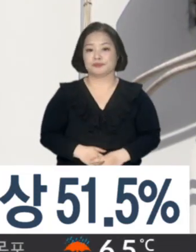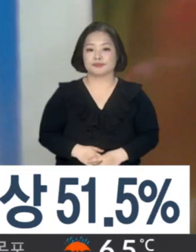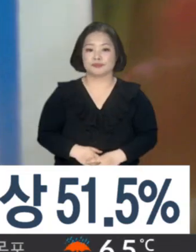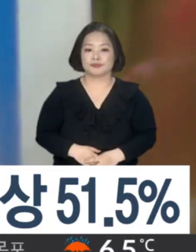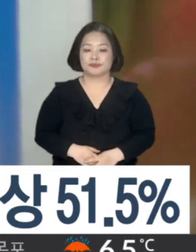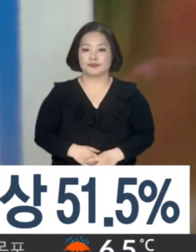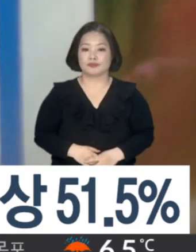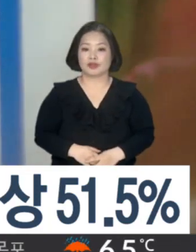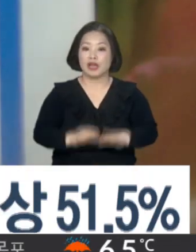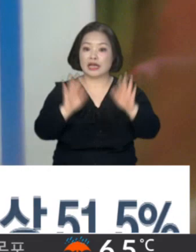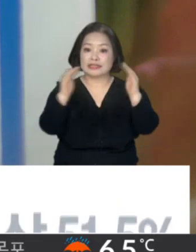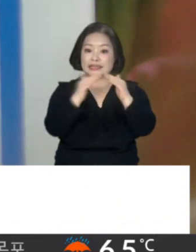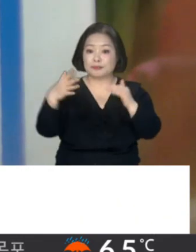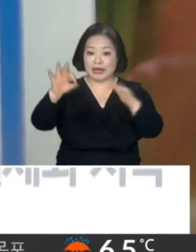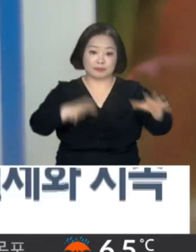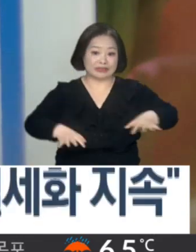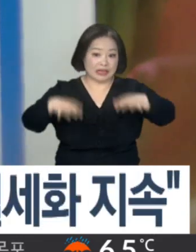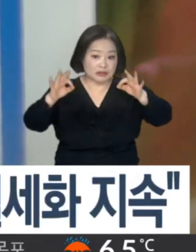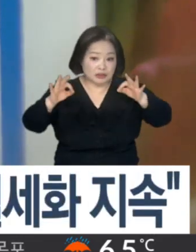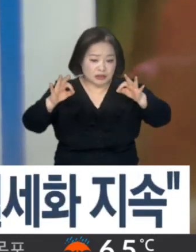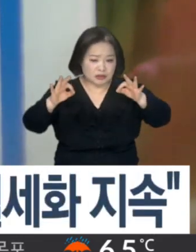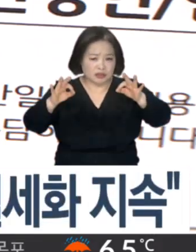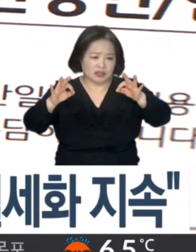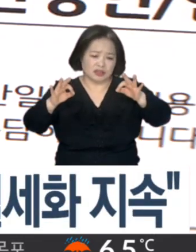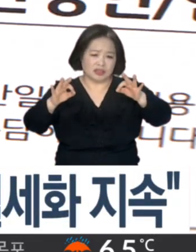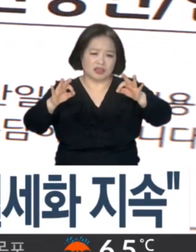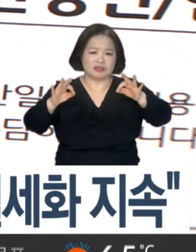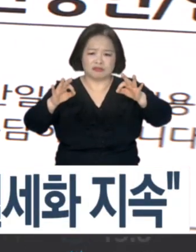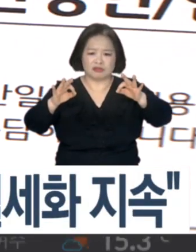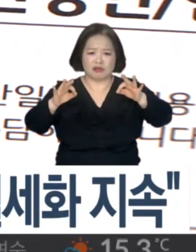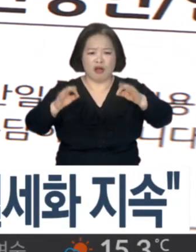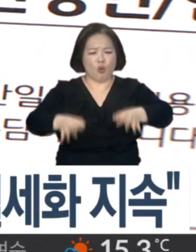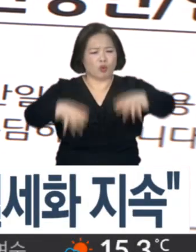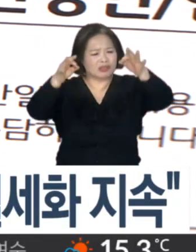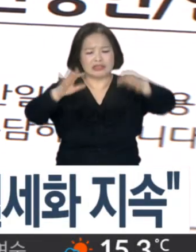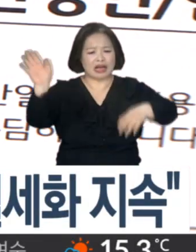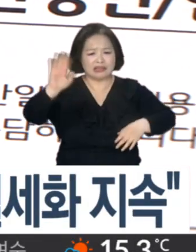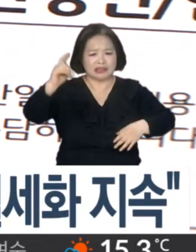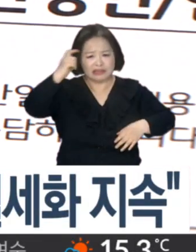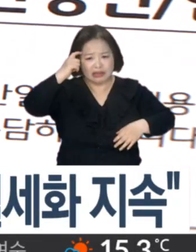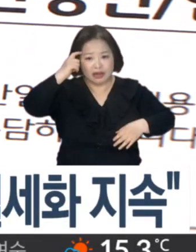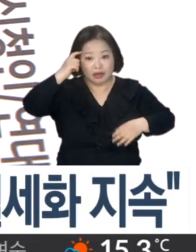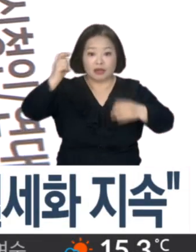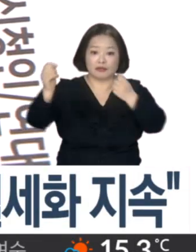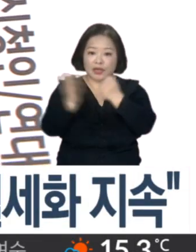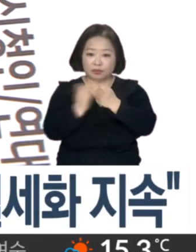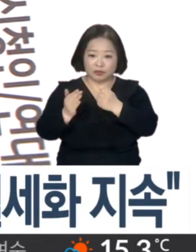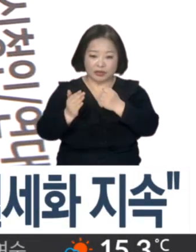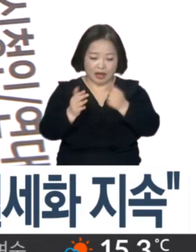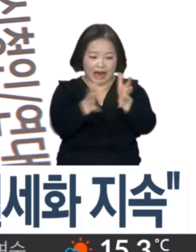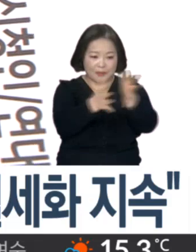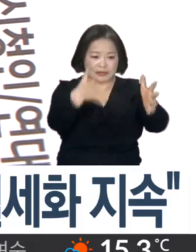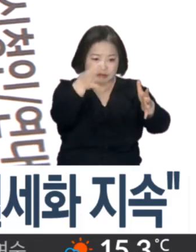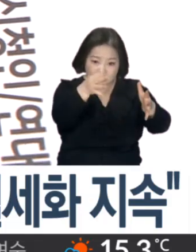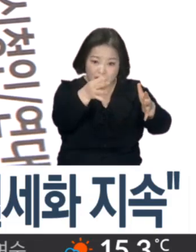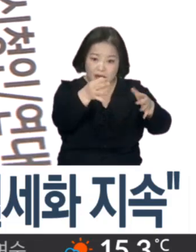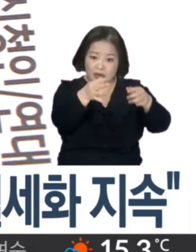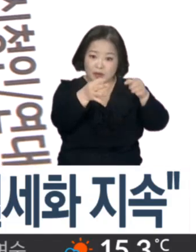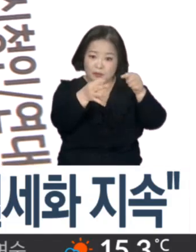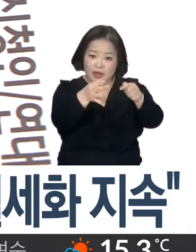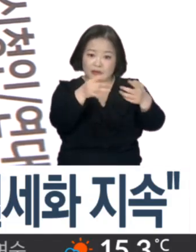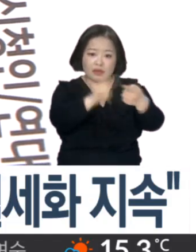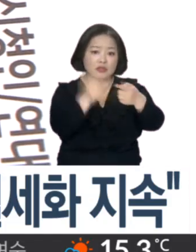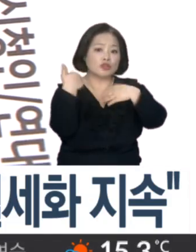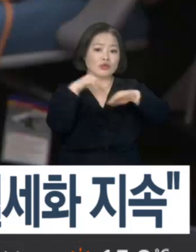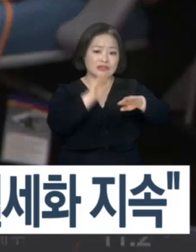높아졌습니다 집값 상승에 대한 기대감이 꺾여 집을 사려는 수요는 줄고 대신 아파트 전세값이 오르는 가운데 높은